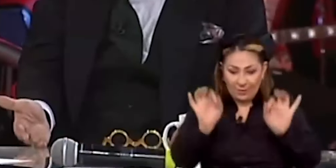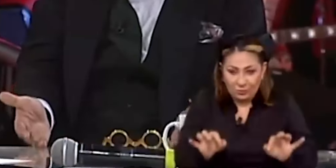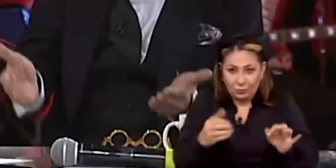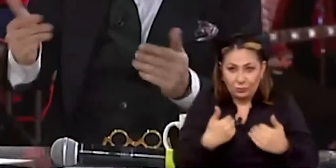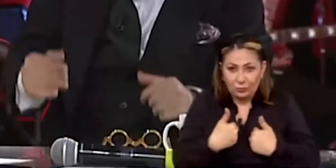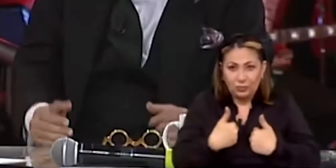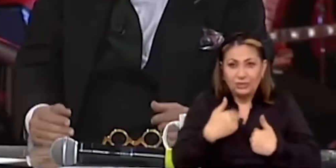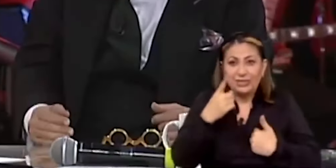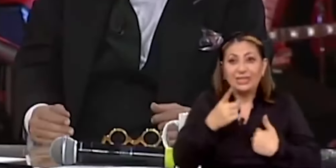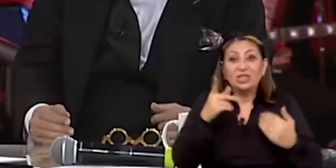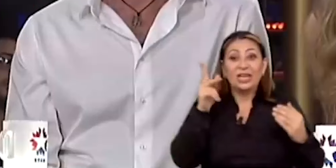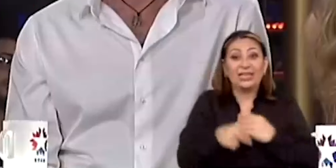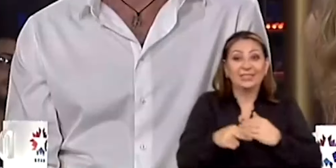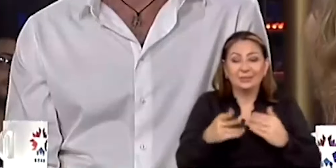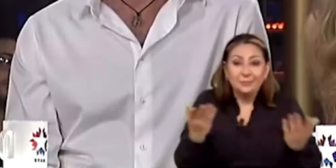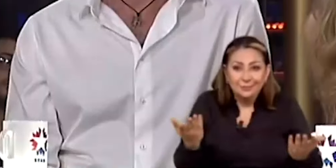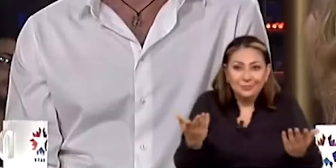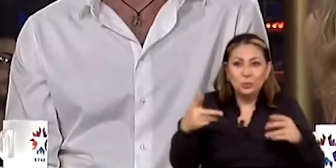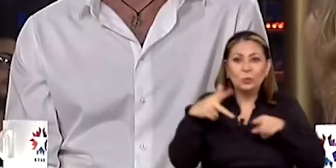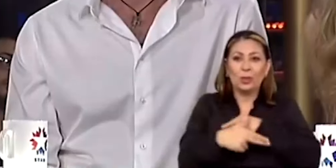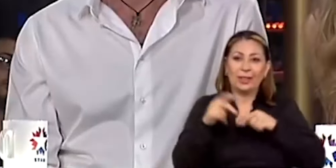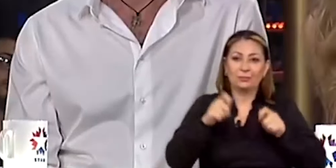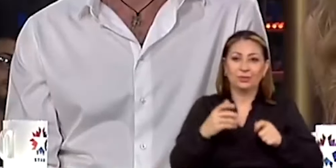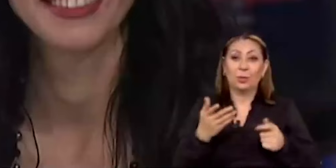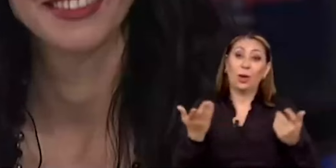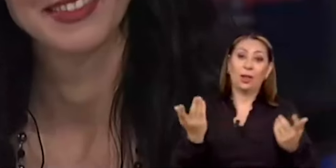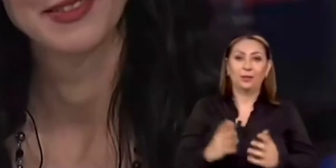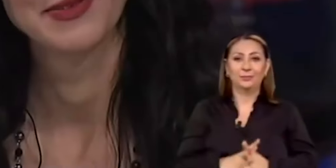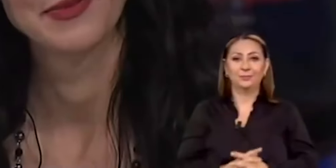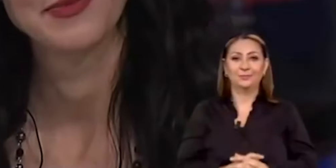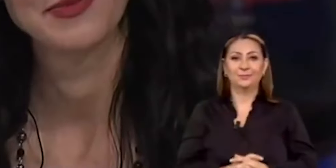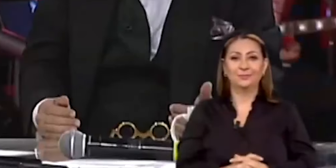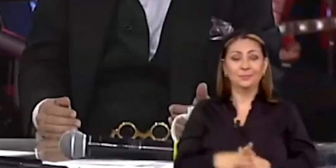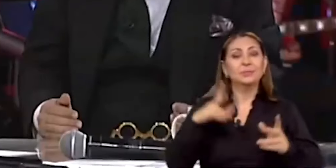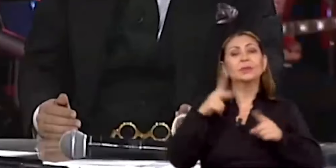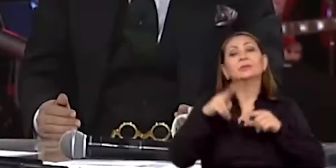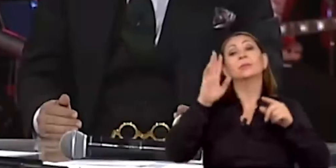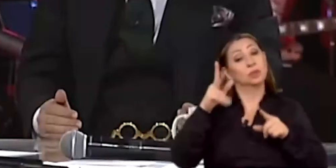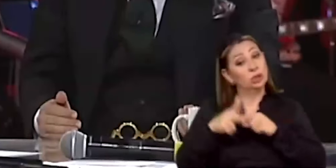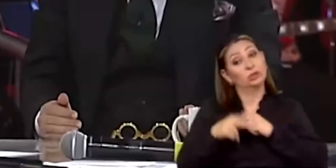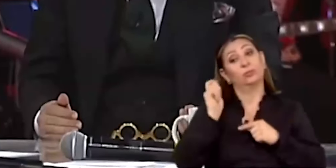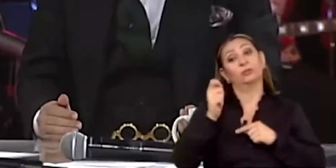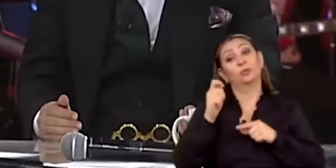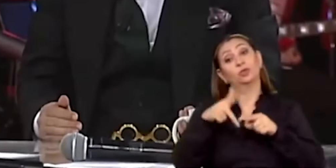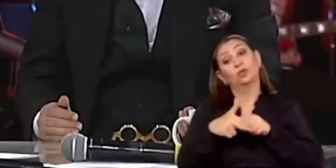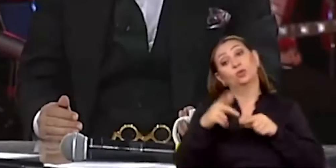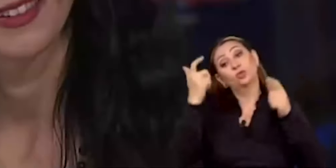başlıyorsun. Çok doğru. Senin şeyini keseceğiz. Niye? Öyle. Kestirmem. Hayır, kesilecek